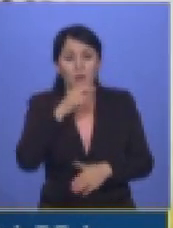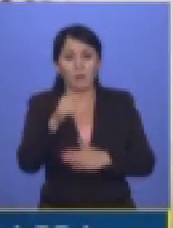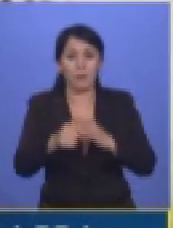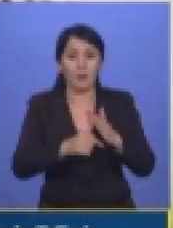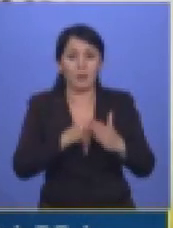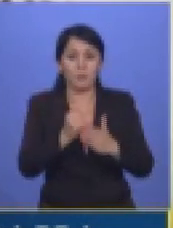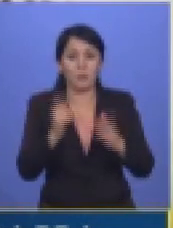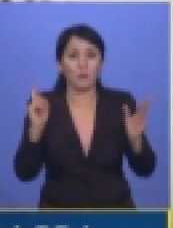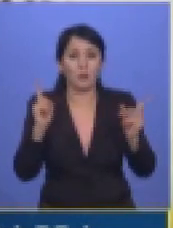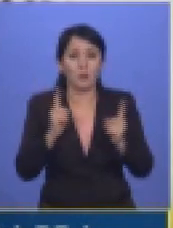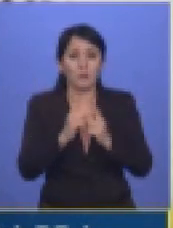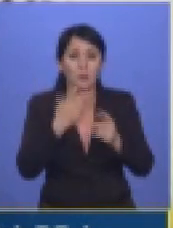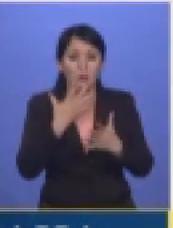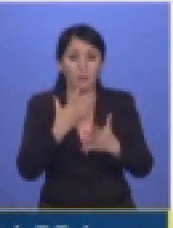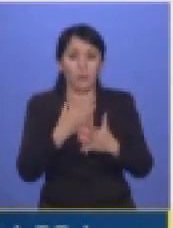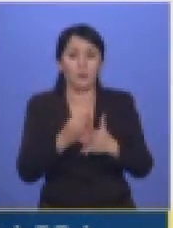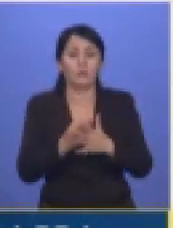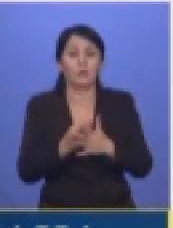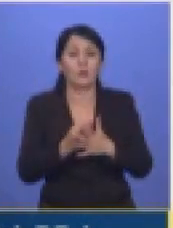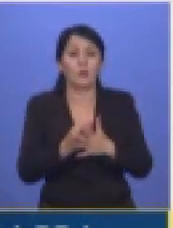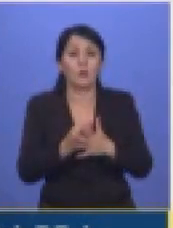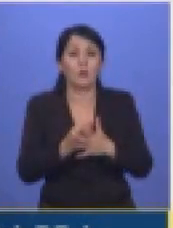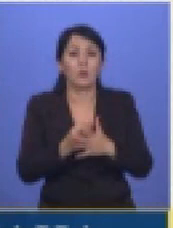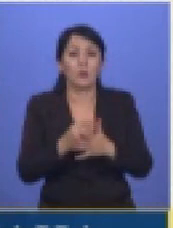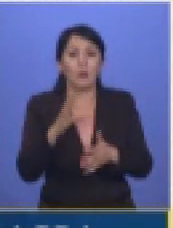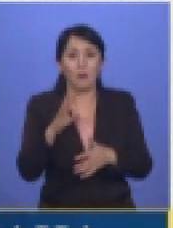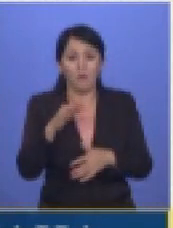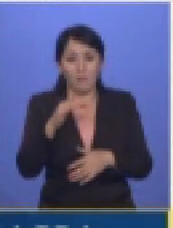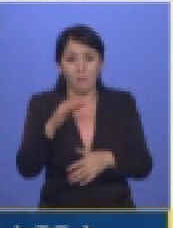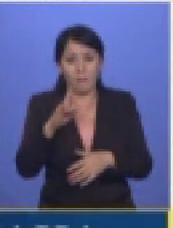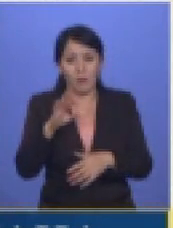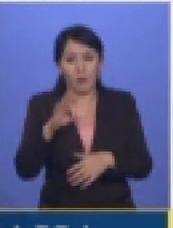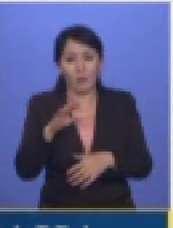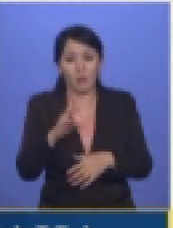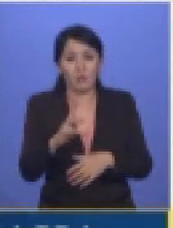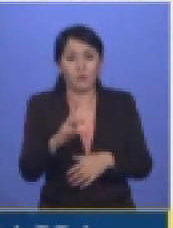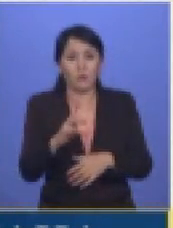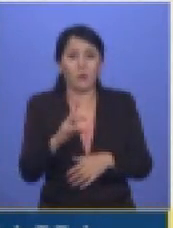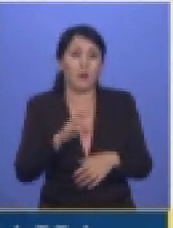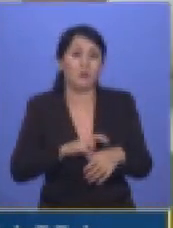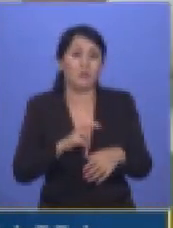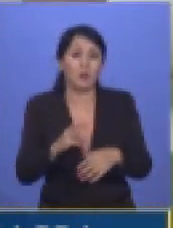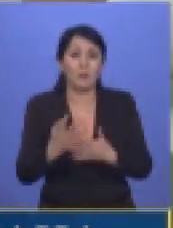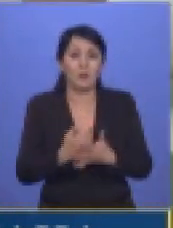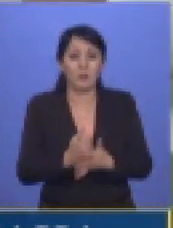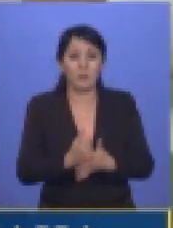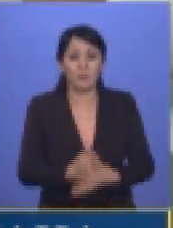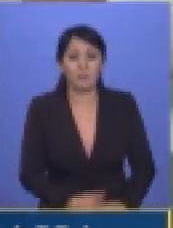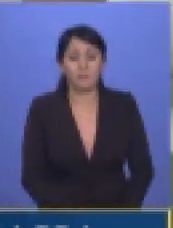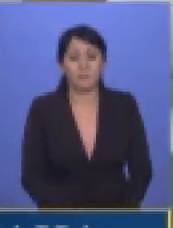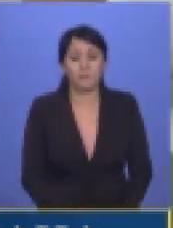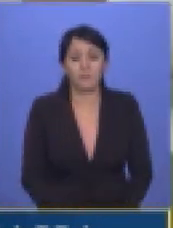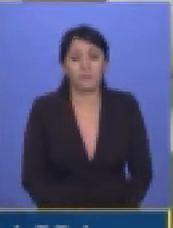қабылдау бөліміне келіпті. Өз кезегін босқа отырмай, ол Лофткрафт атты шығарманы өзіне жүктеп алыпты. Ну и мне это